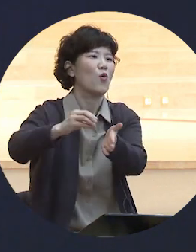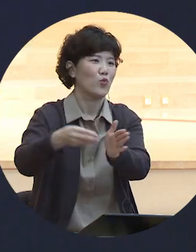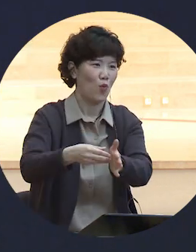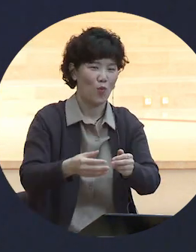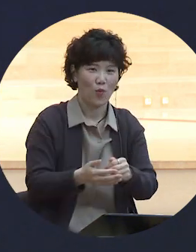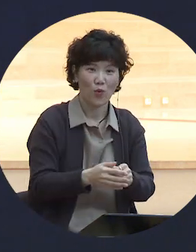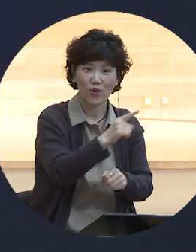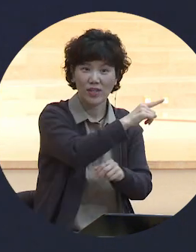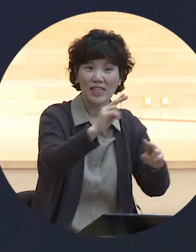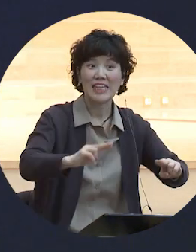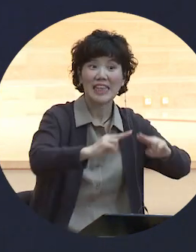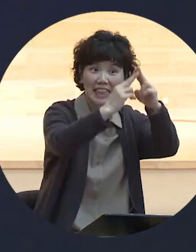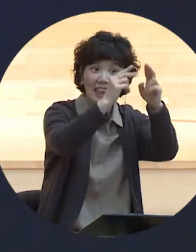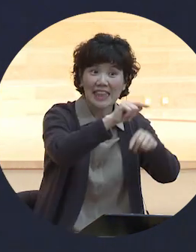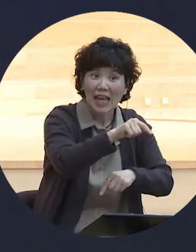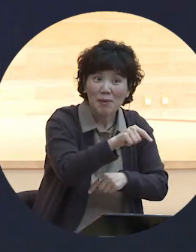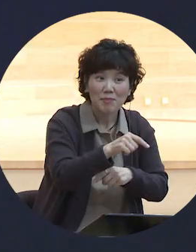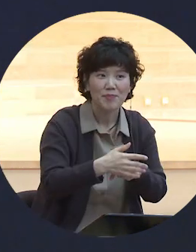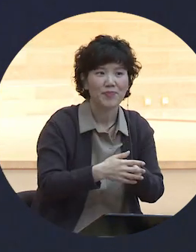어떻게 되냐? 이 탑이